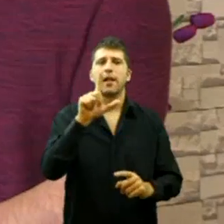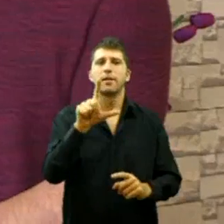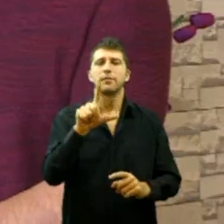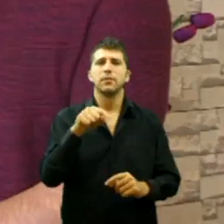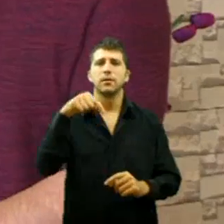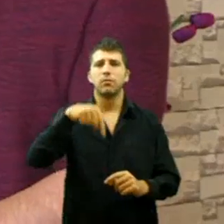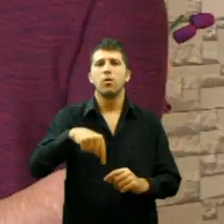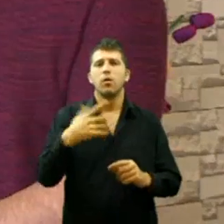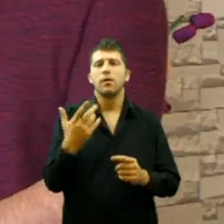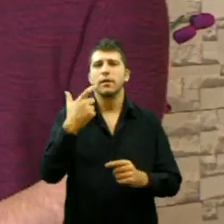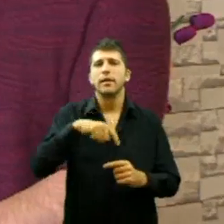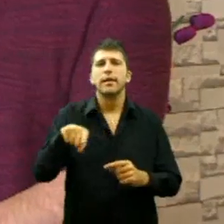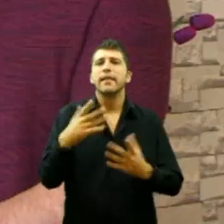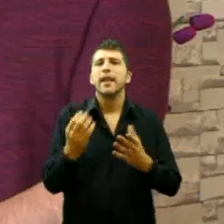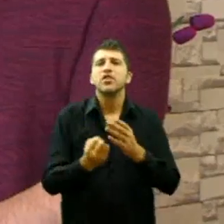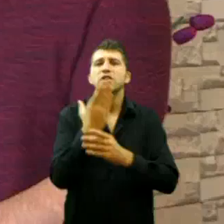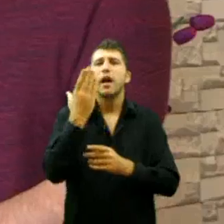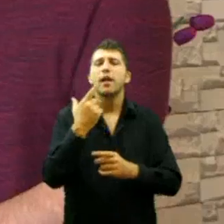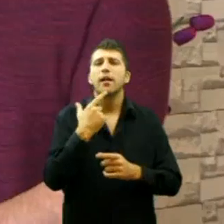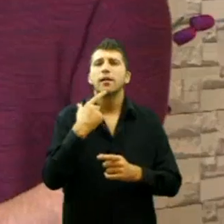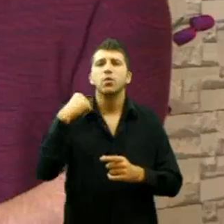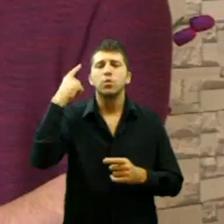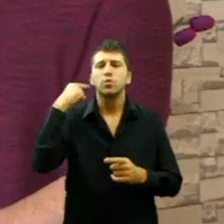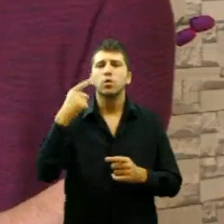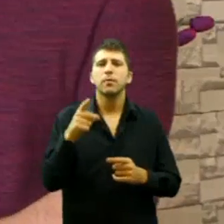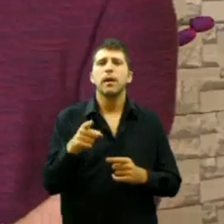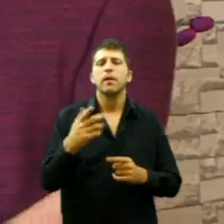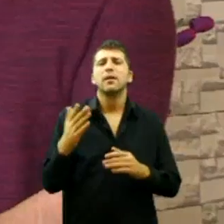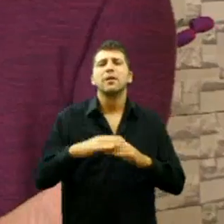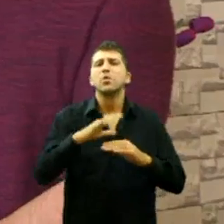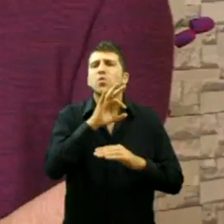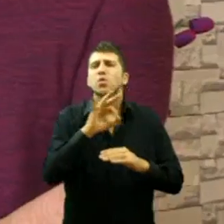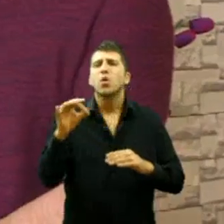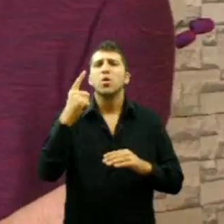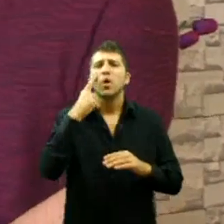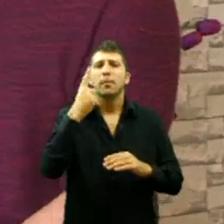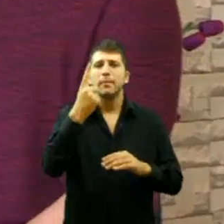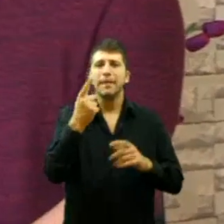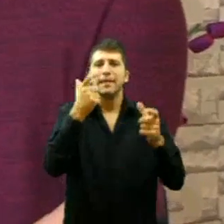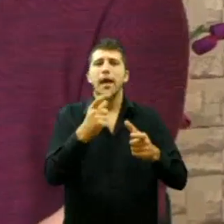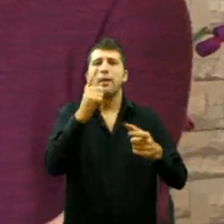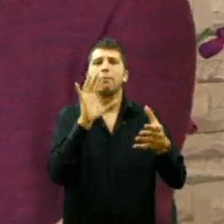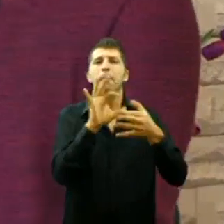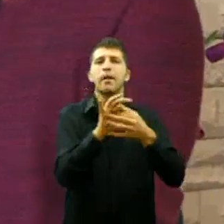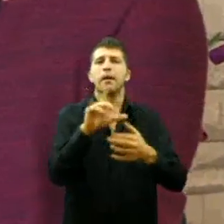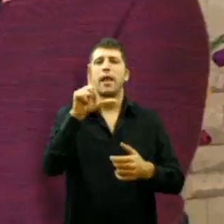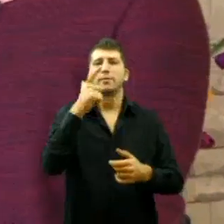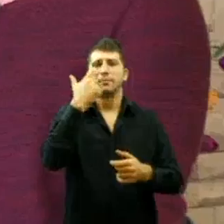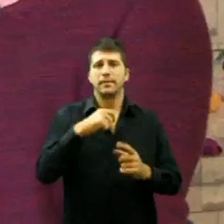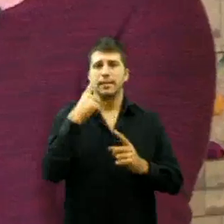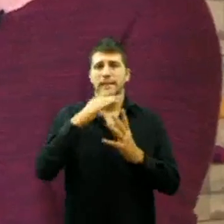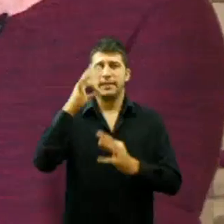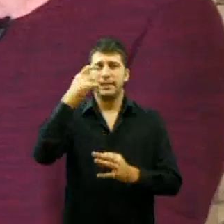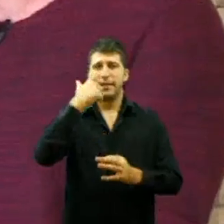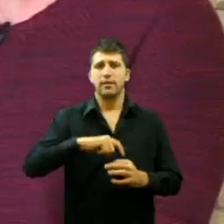da ne çıkar ortaya? Yani eninde sonunda insan bir yere kendini bağlaması lazım. Bu sadece spor değil. Bir